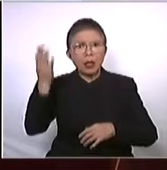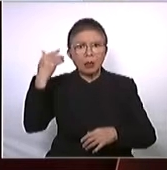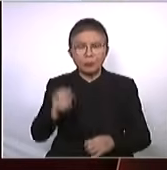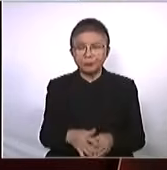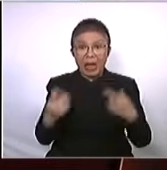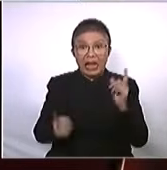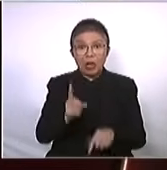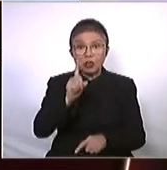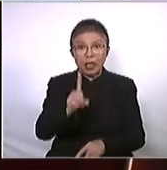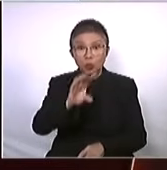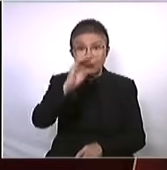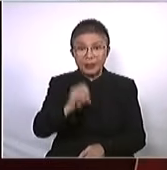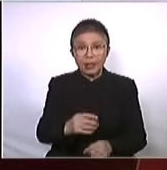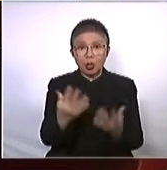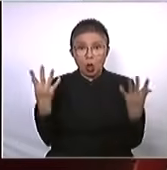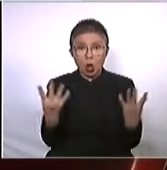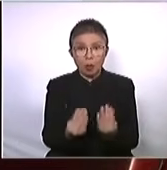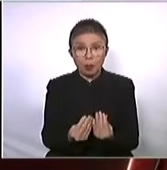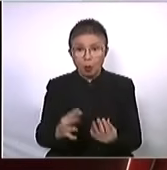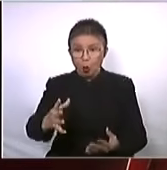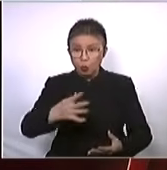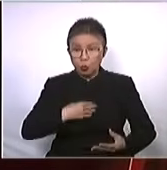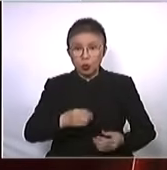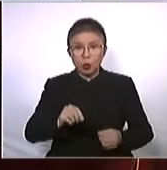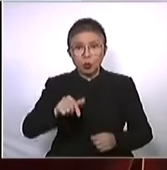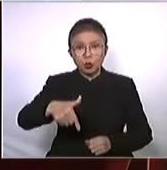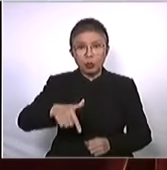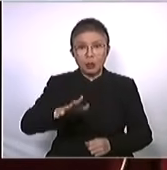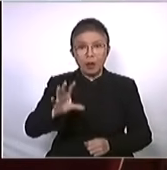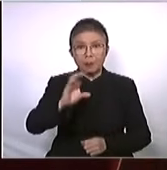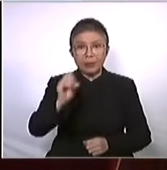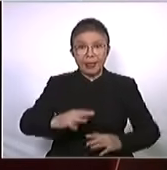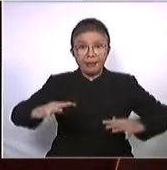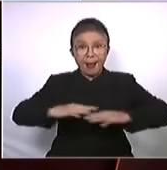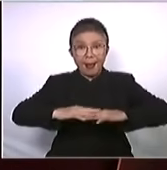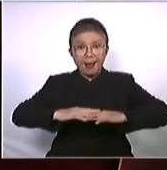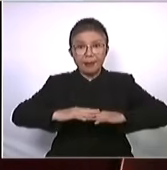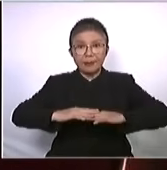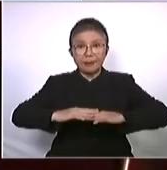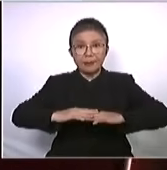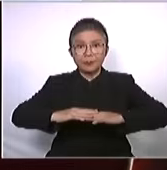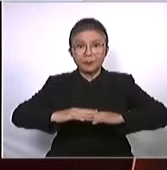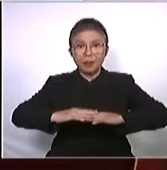1% penduduk menguasai 75% lahan